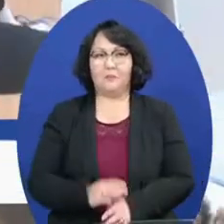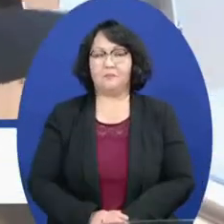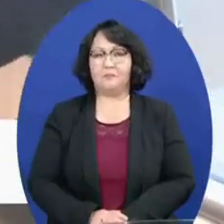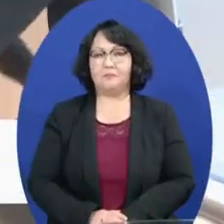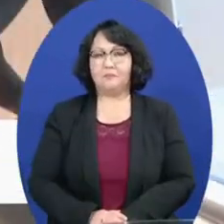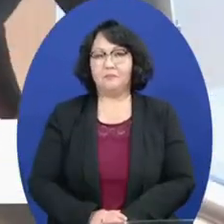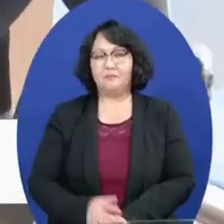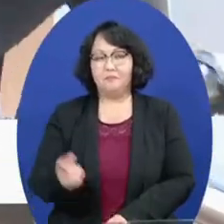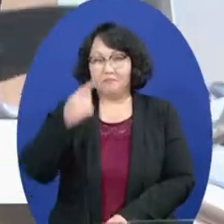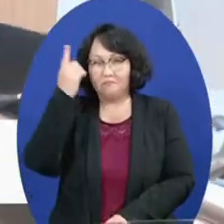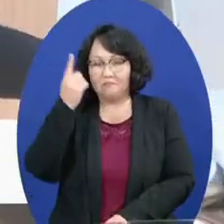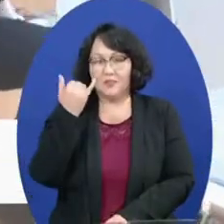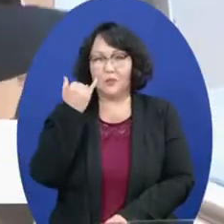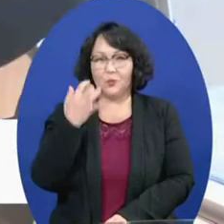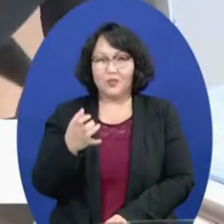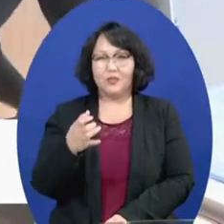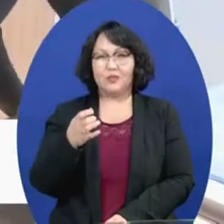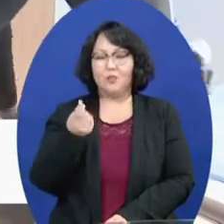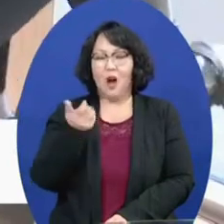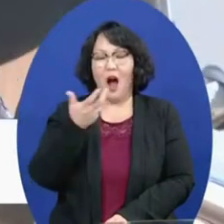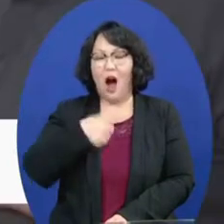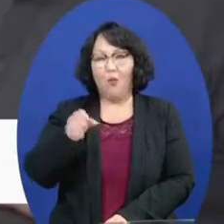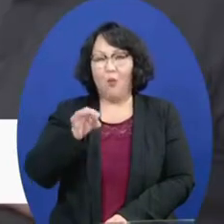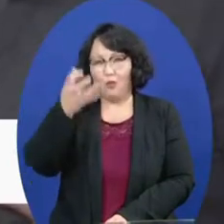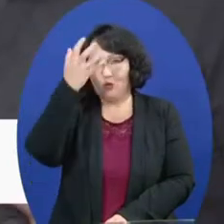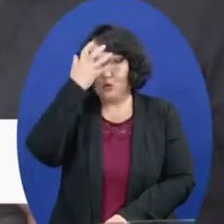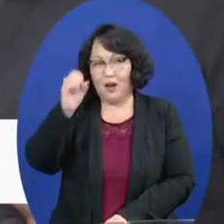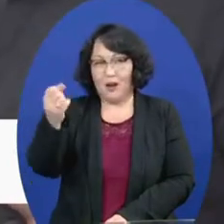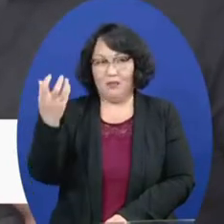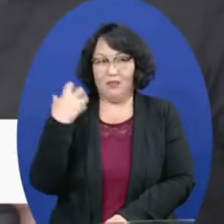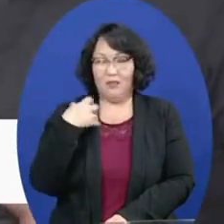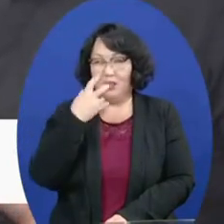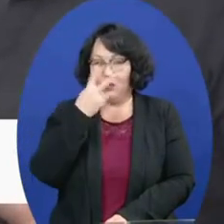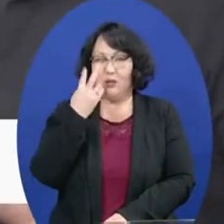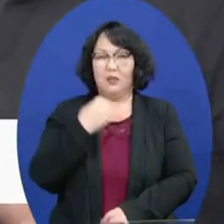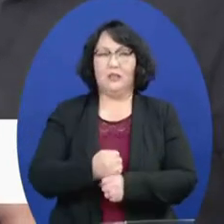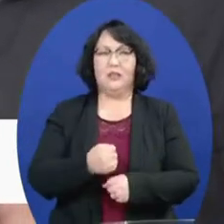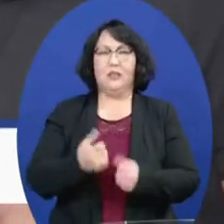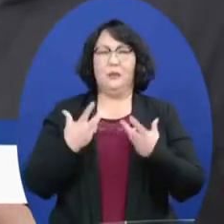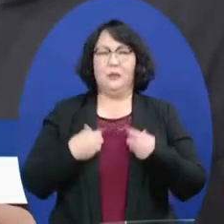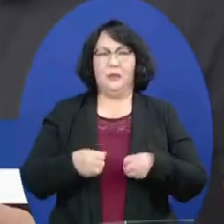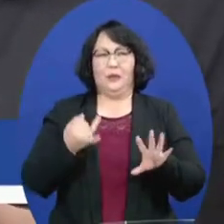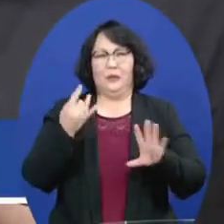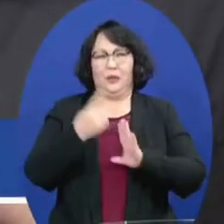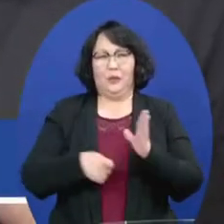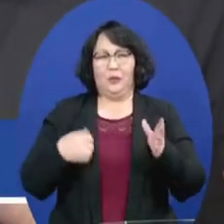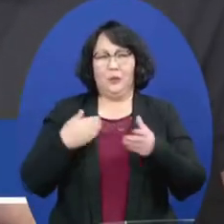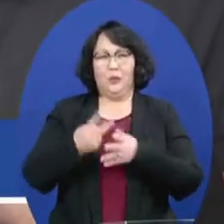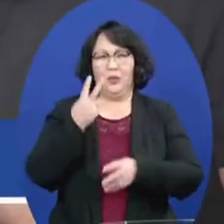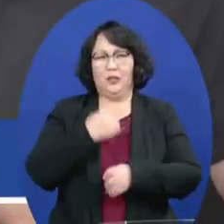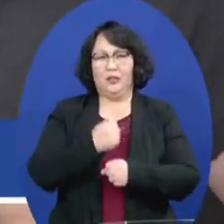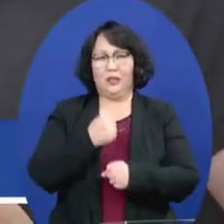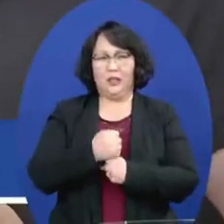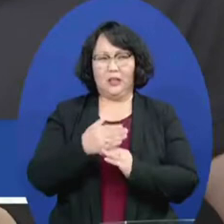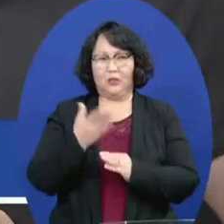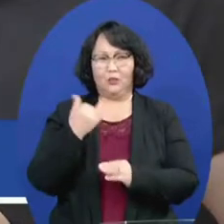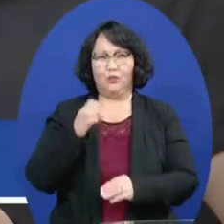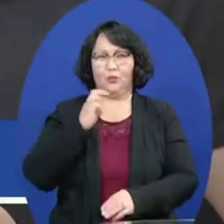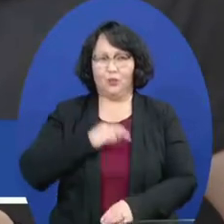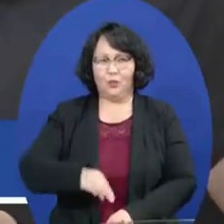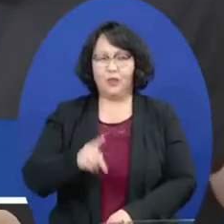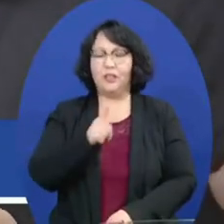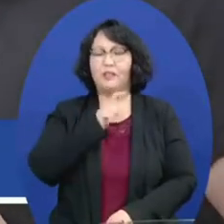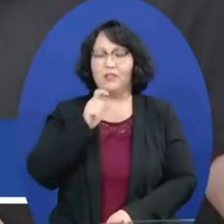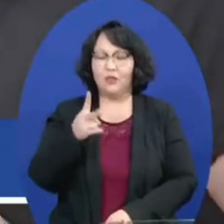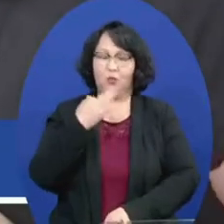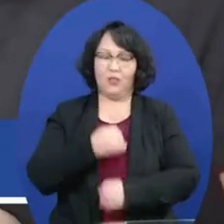бол тэгэлсэн шийдвэр бол маш өндөр болсон. Одоо бид нэг 7 сар хүртэл үйл ажиллагаа зэгцрүүлэх юм бол одоо ингээд яг жинхэнэ хий уурсгалд орохож бас нэлээд хугацаа шаардна. Энэ